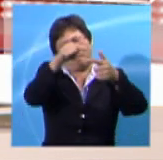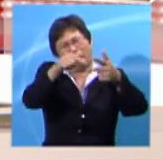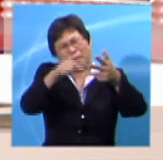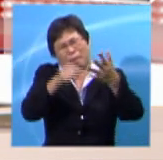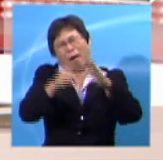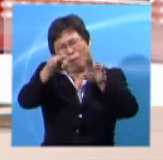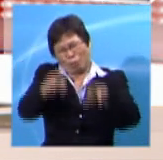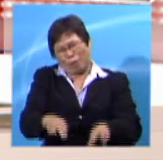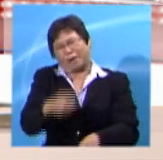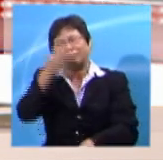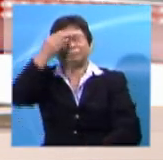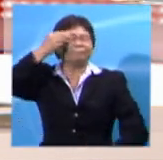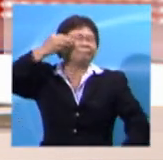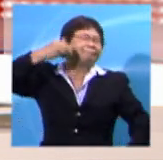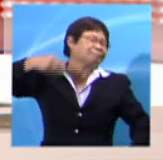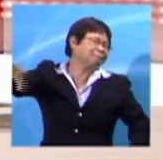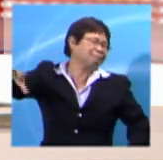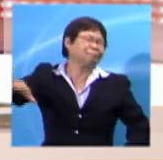rakyat